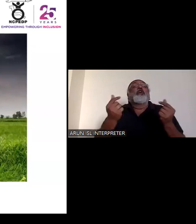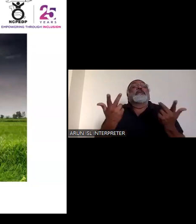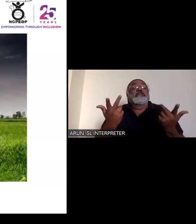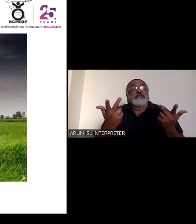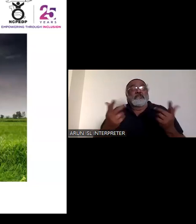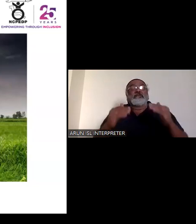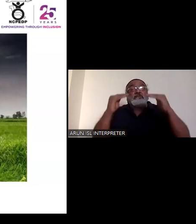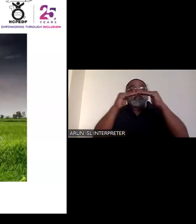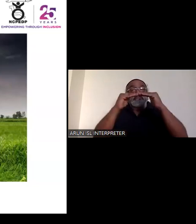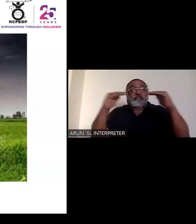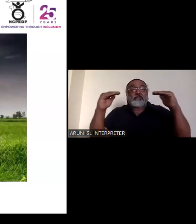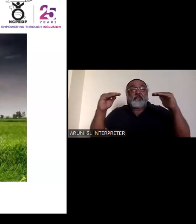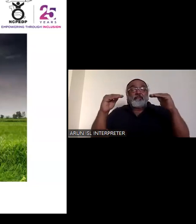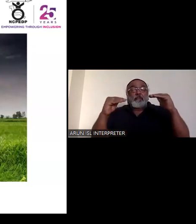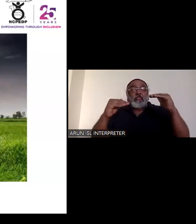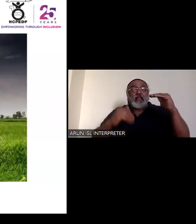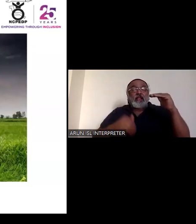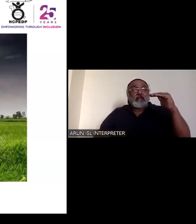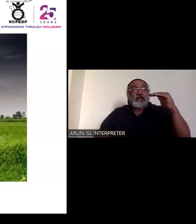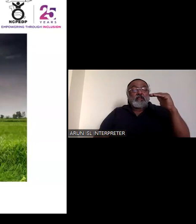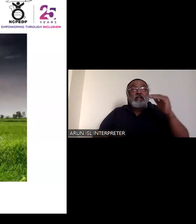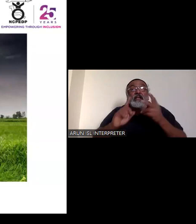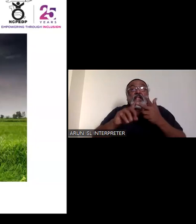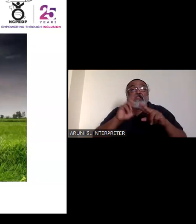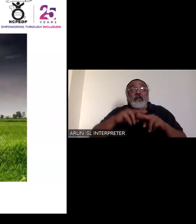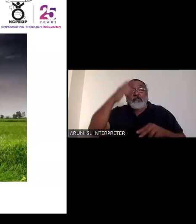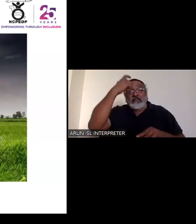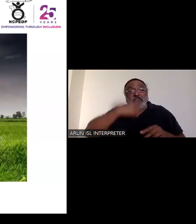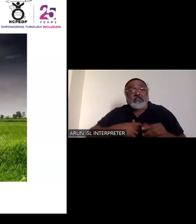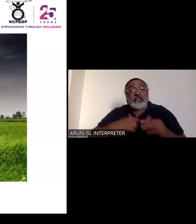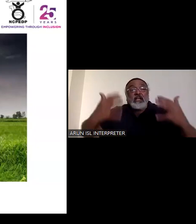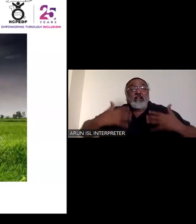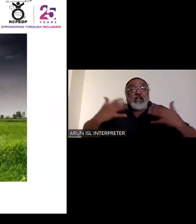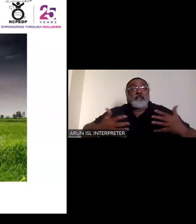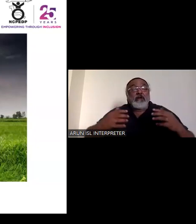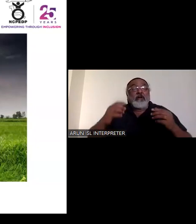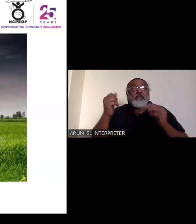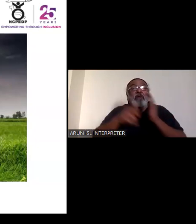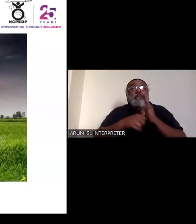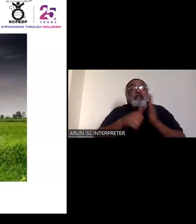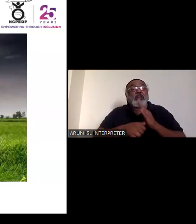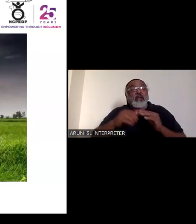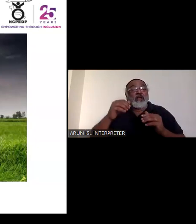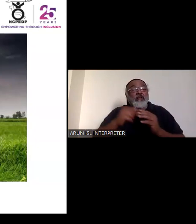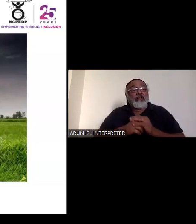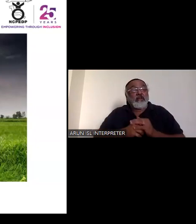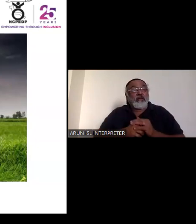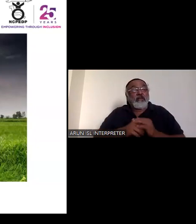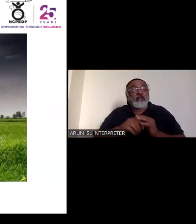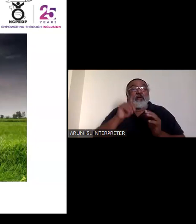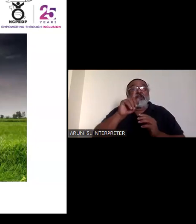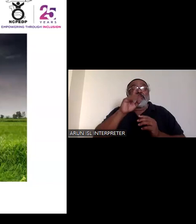पर कैपिटा इनकम, वेयर इफ अ पर्सन हैज अ इनकम, मंथली इनकम ऑफ अराउंड